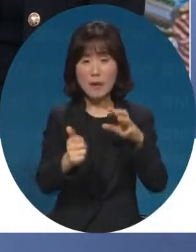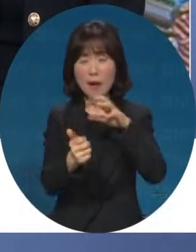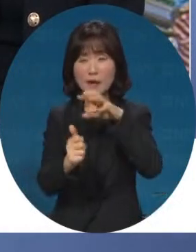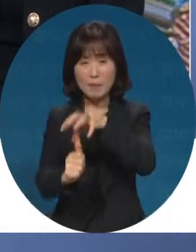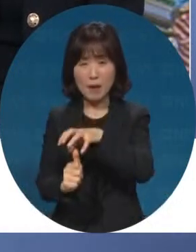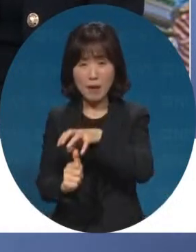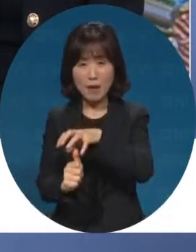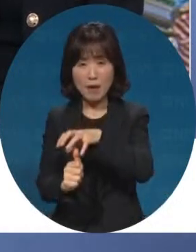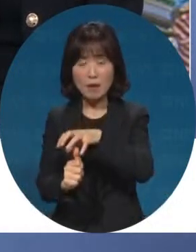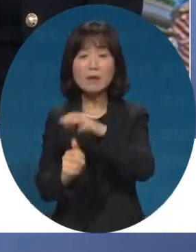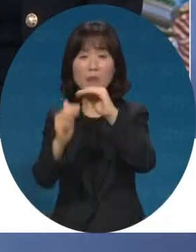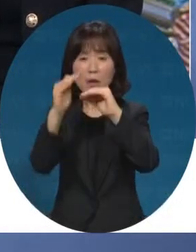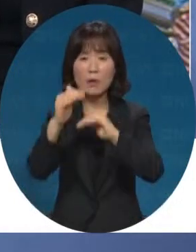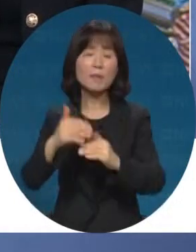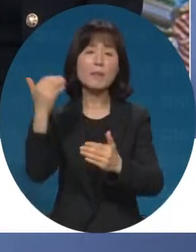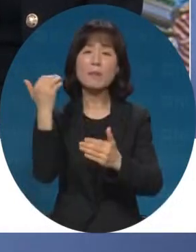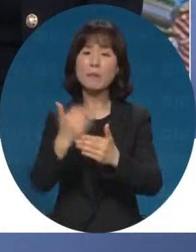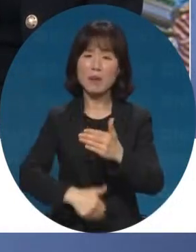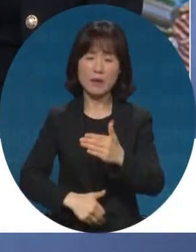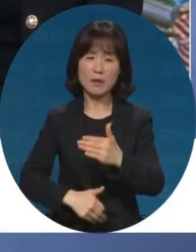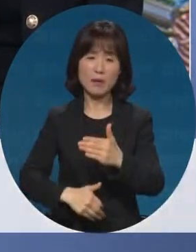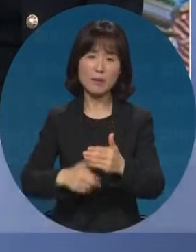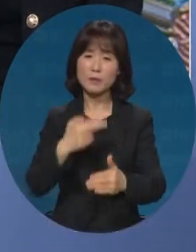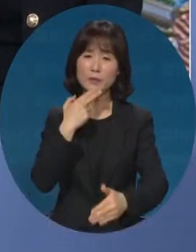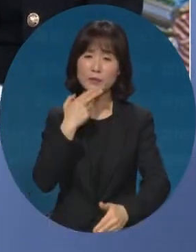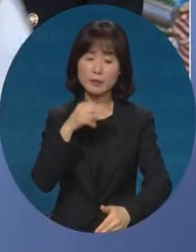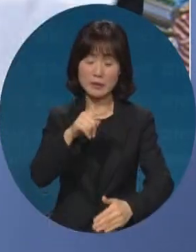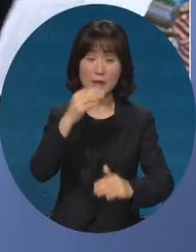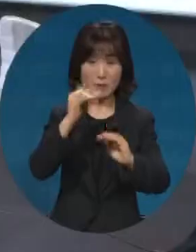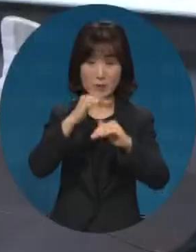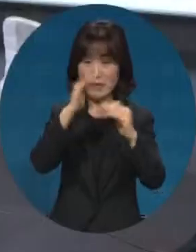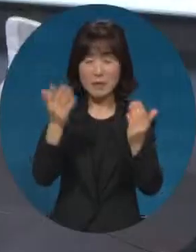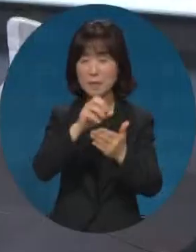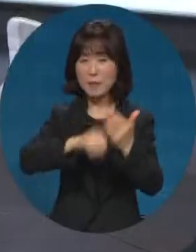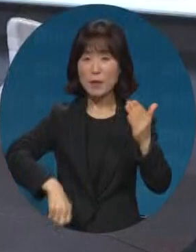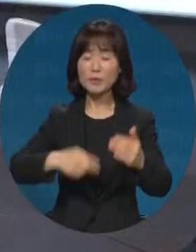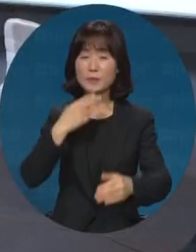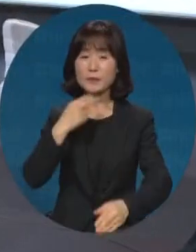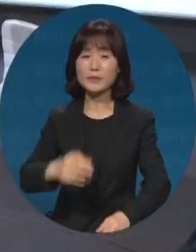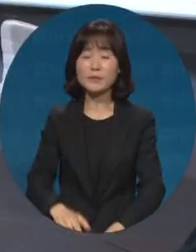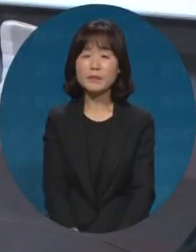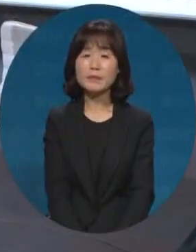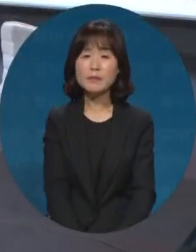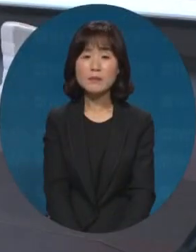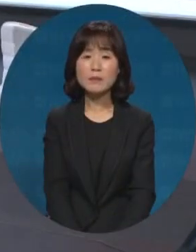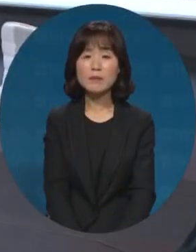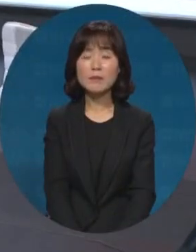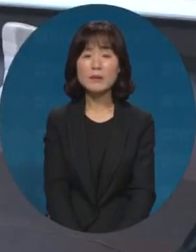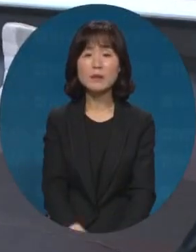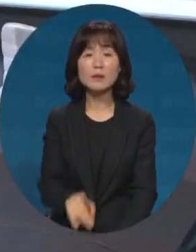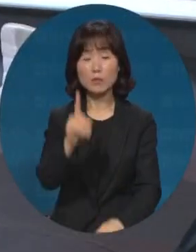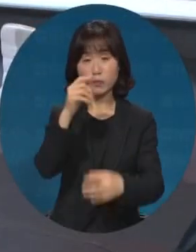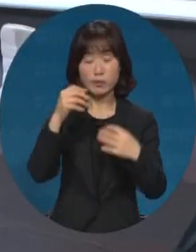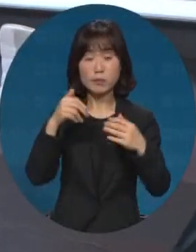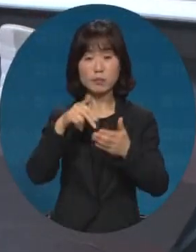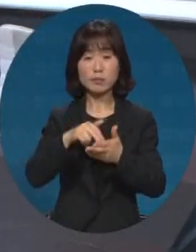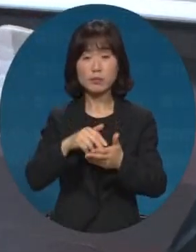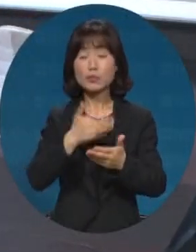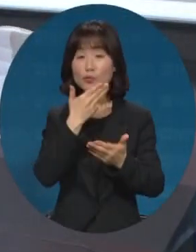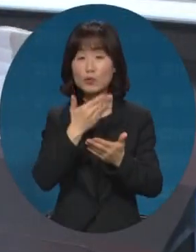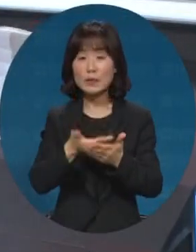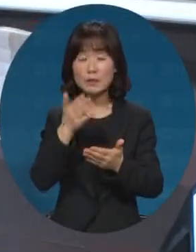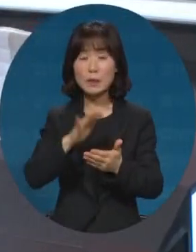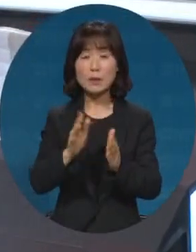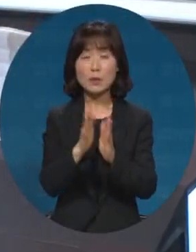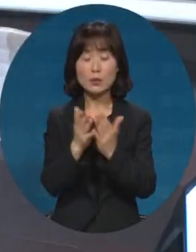부분도 아예 나오질 않고 있습니다네 이런 상황에서는 물론이 정부 차원의 대응도 중요하긴 하겠지만이 교과서